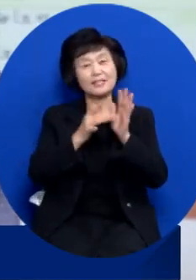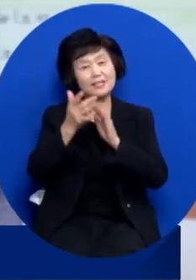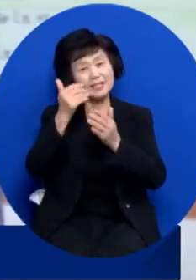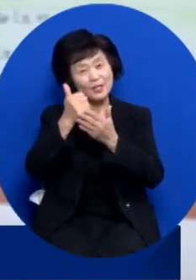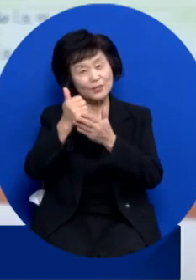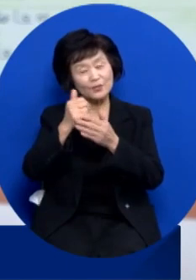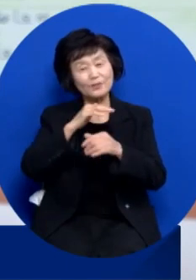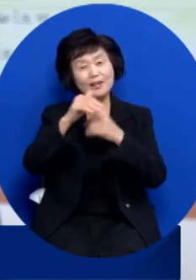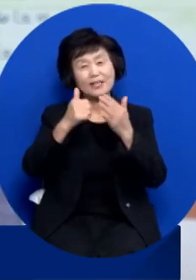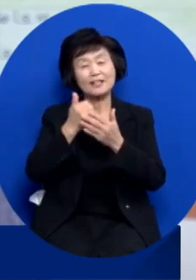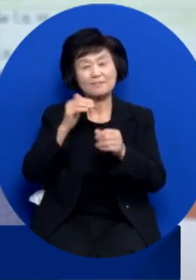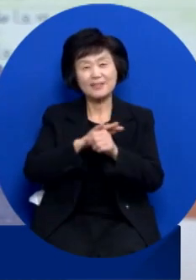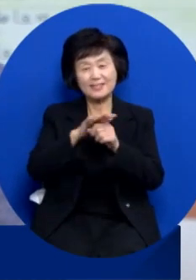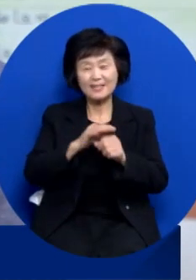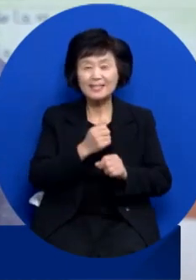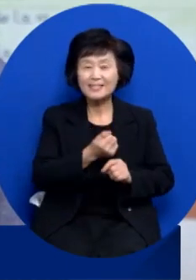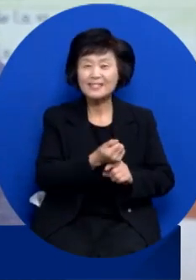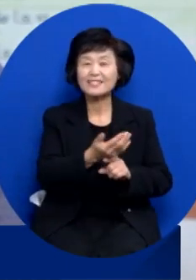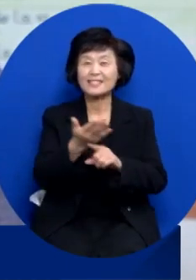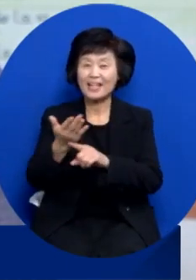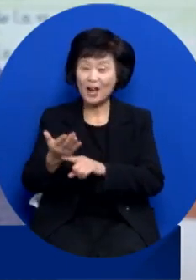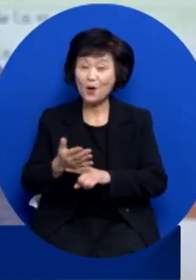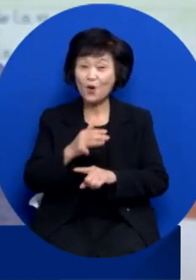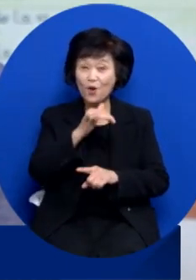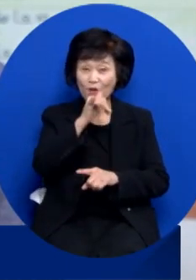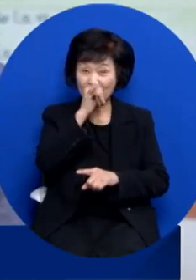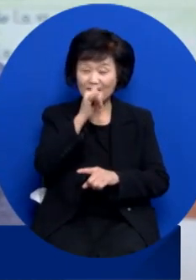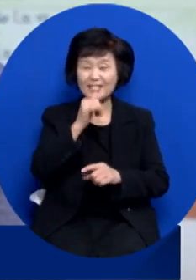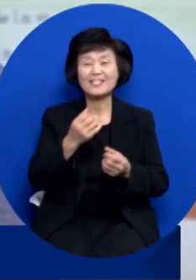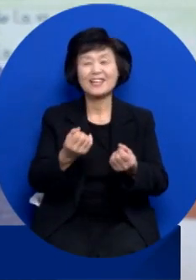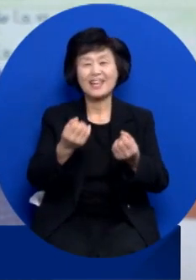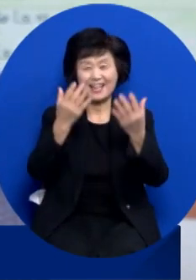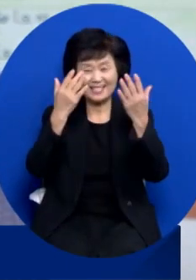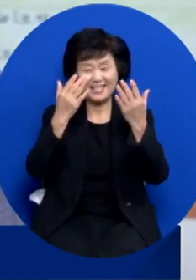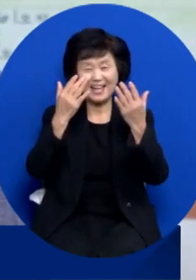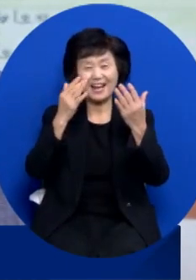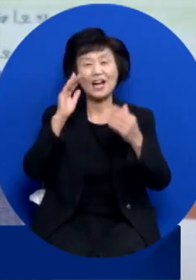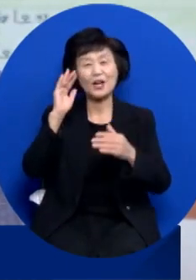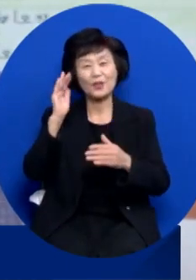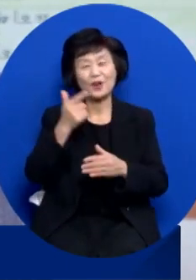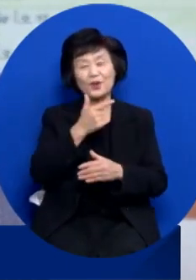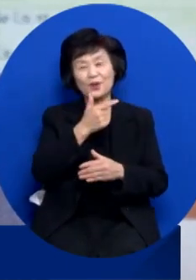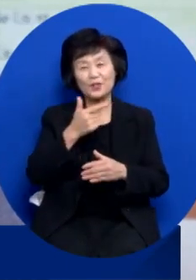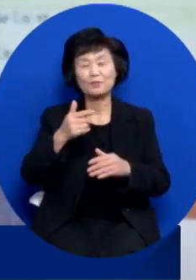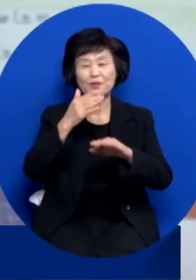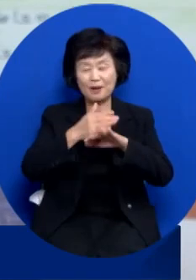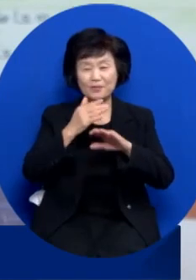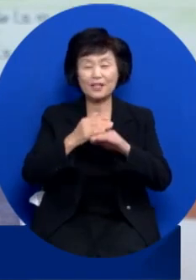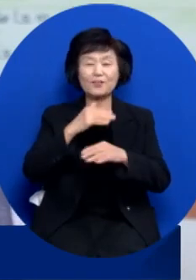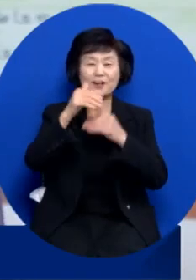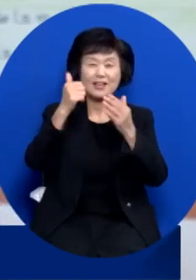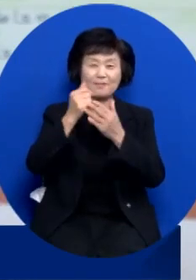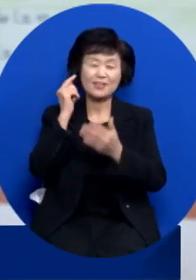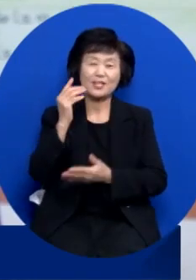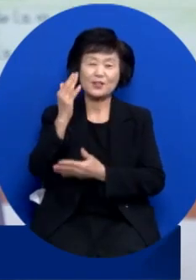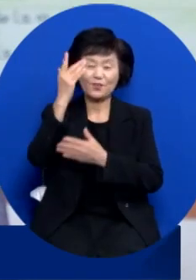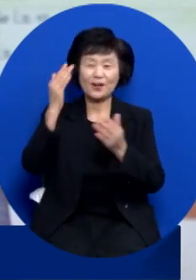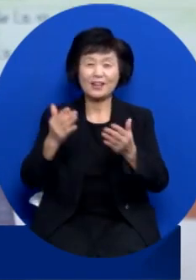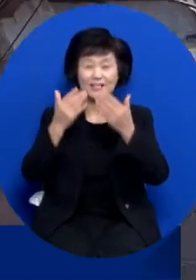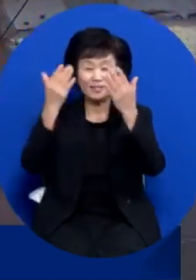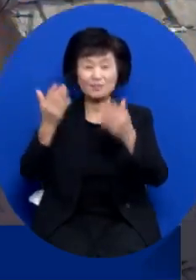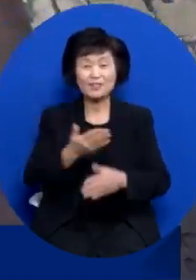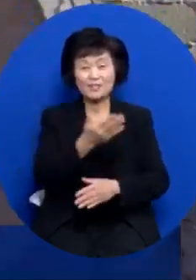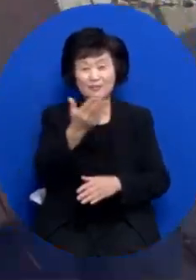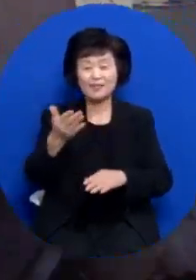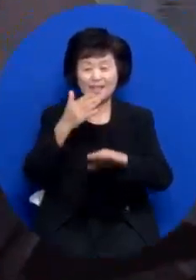사랑을 전달하는 그런 뜻깊은 행사가 되었다는 거 하나님께 영광을 돌리고 여러분들 은혜에 감사를